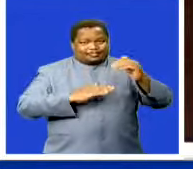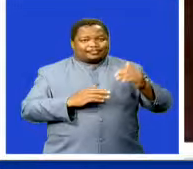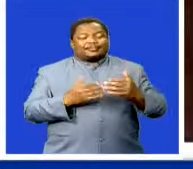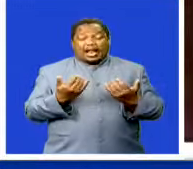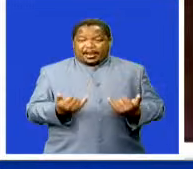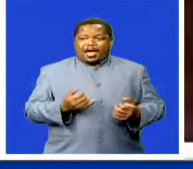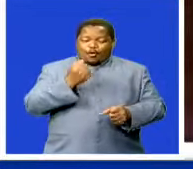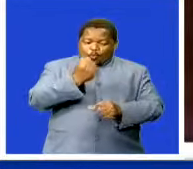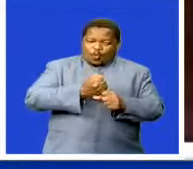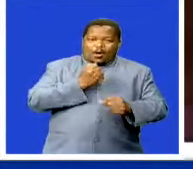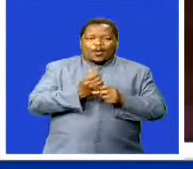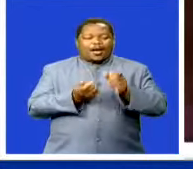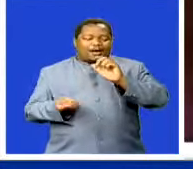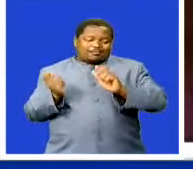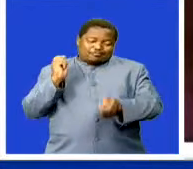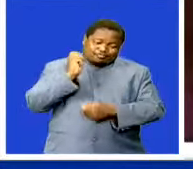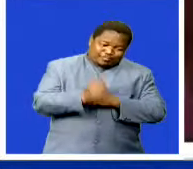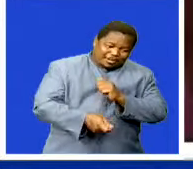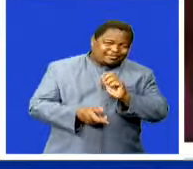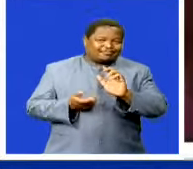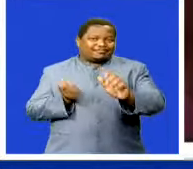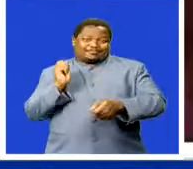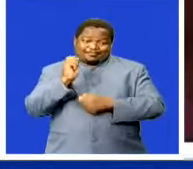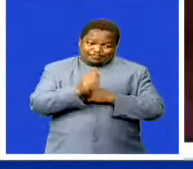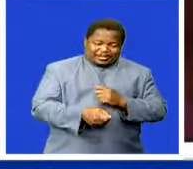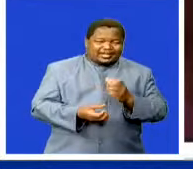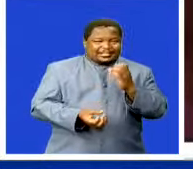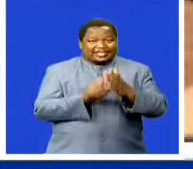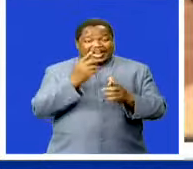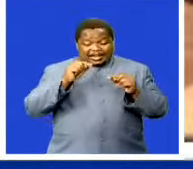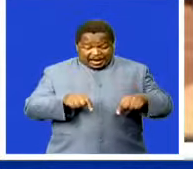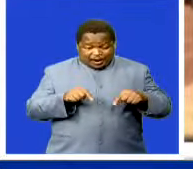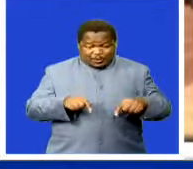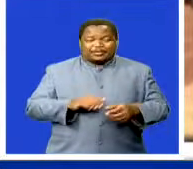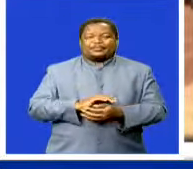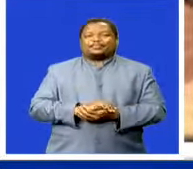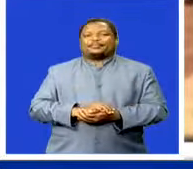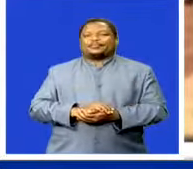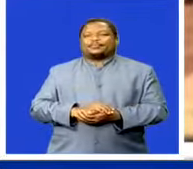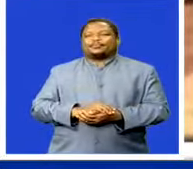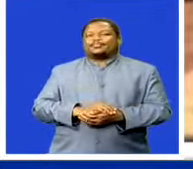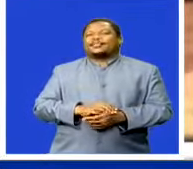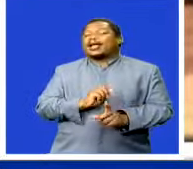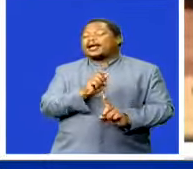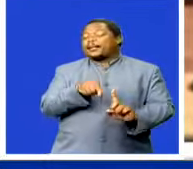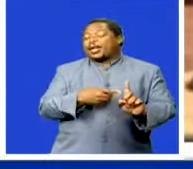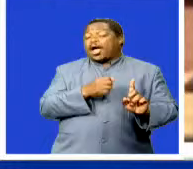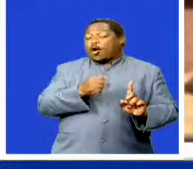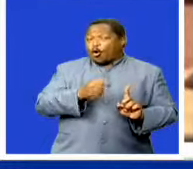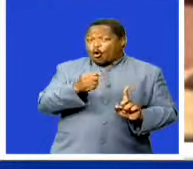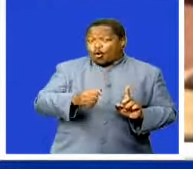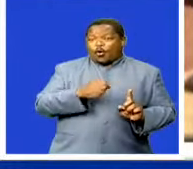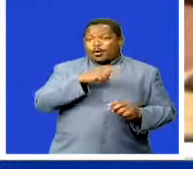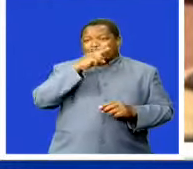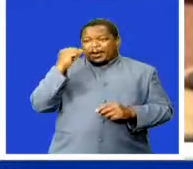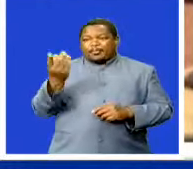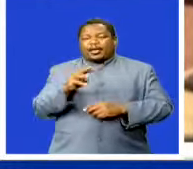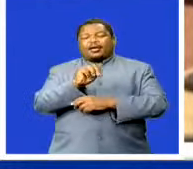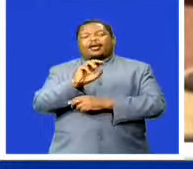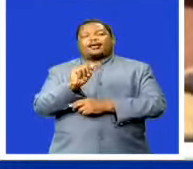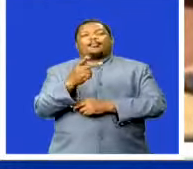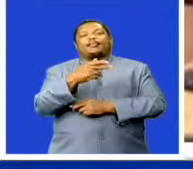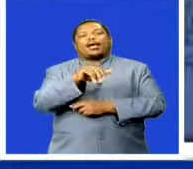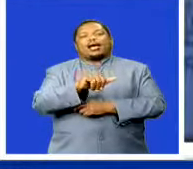yihle akhuluma nalomsakato gogo Makhanya uthi uswele emagama yokubonga inhlangano Sicalisa Foundation njengoba bese kakudla